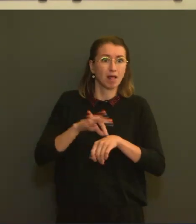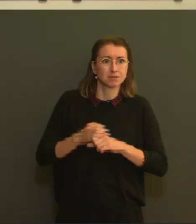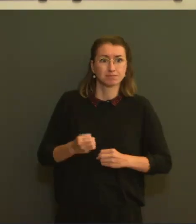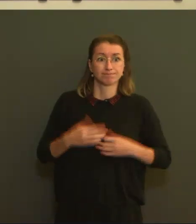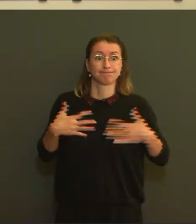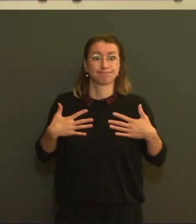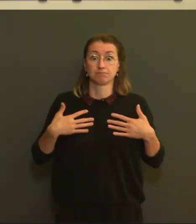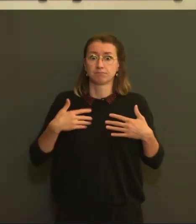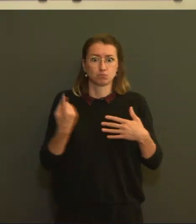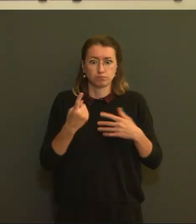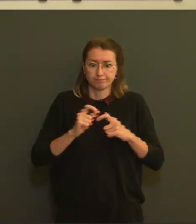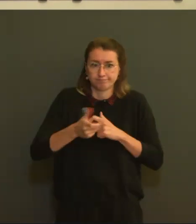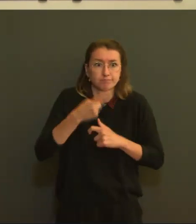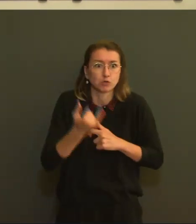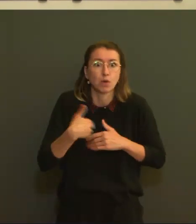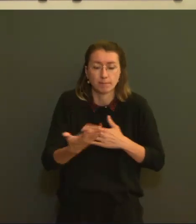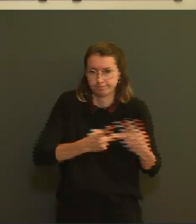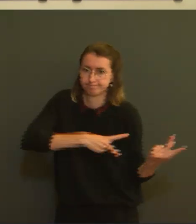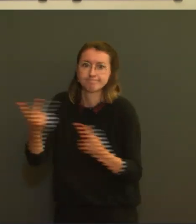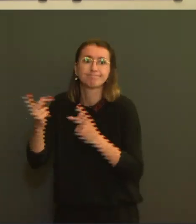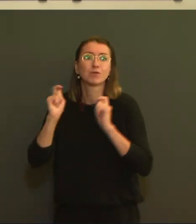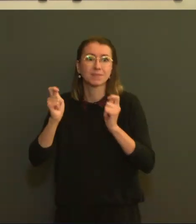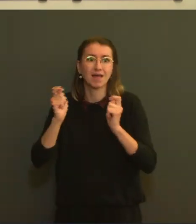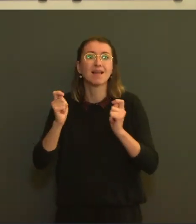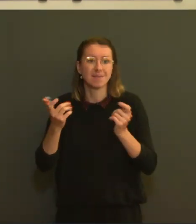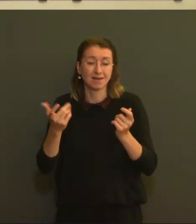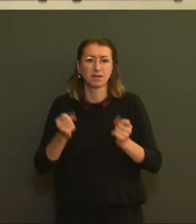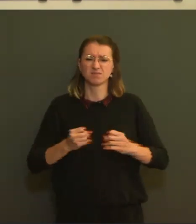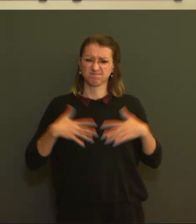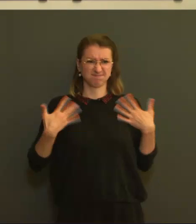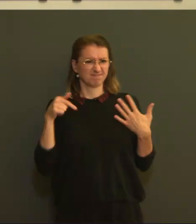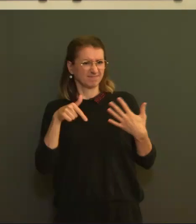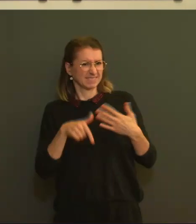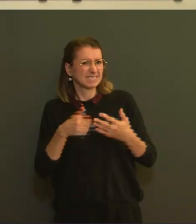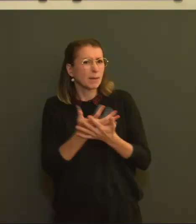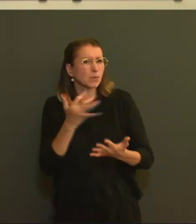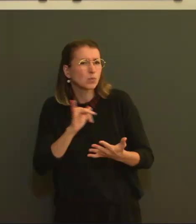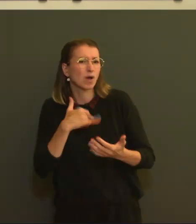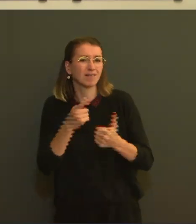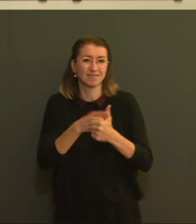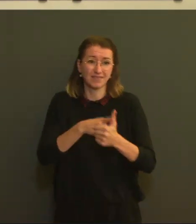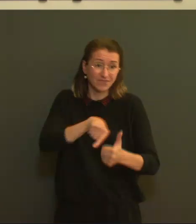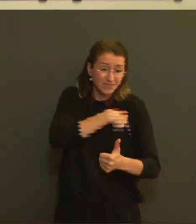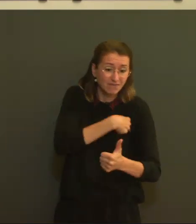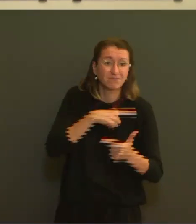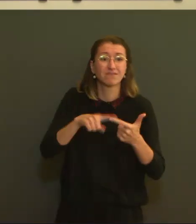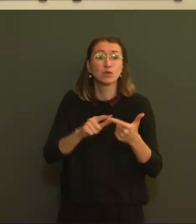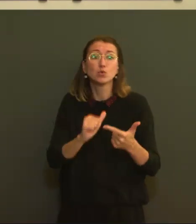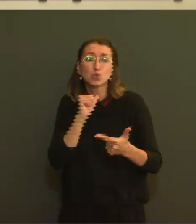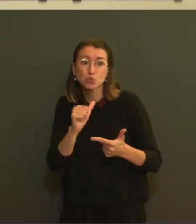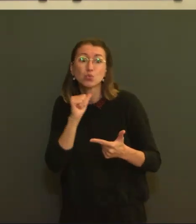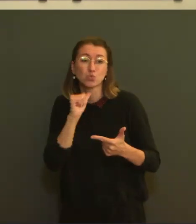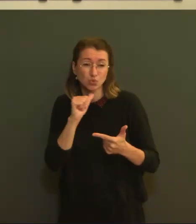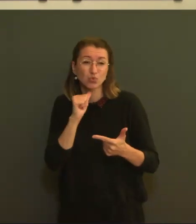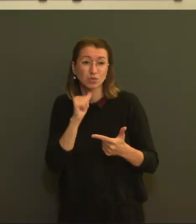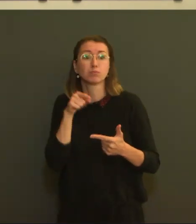étaient principalement de la fièvre et de la toux. Et l'admission à l'hôpital le séjour à l'hôpital était de courte